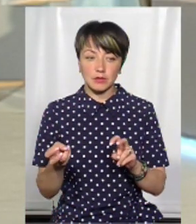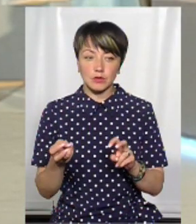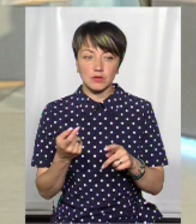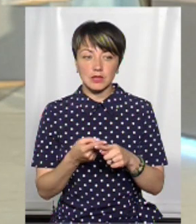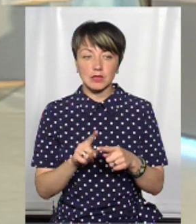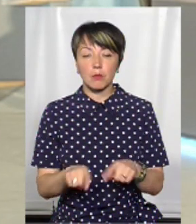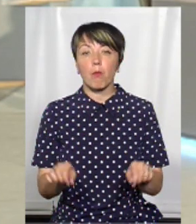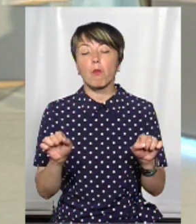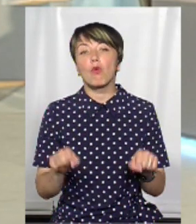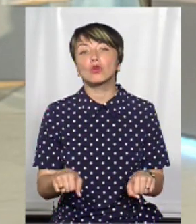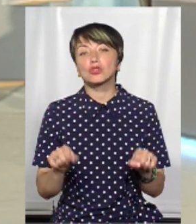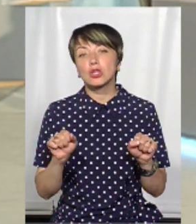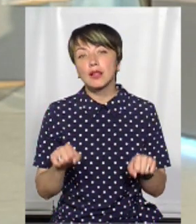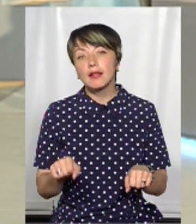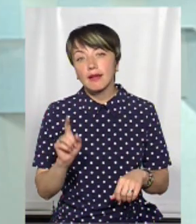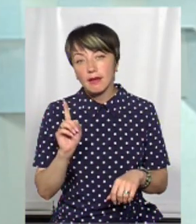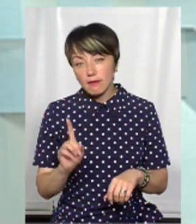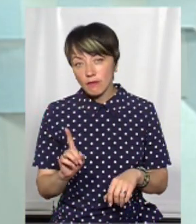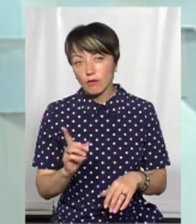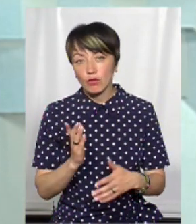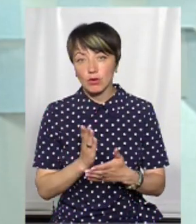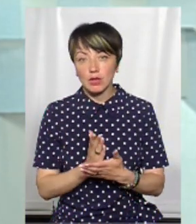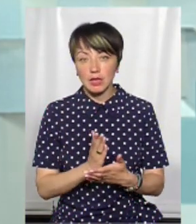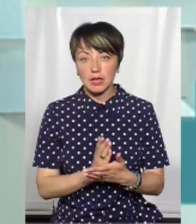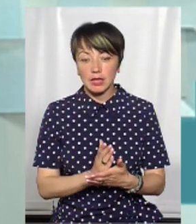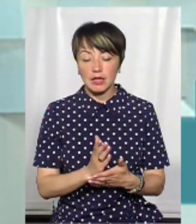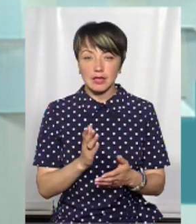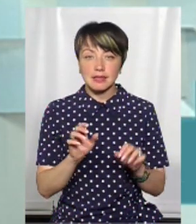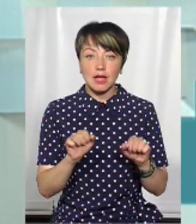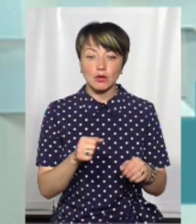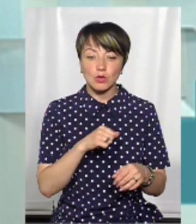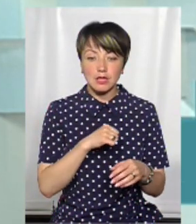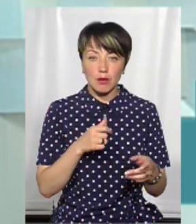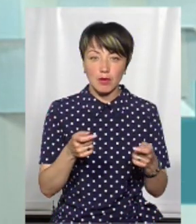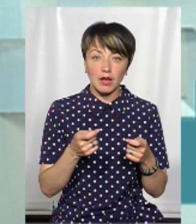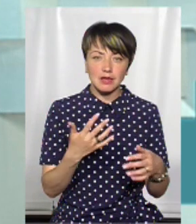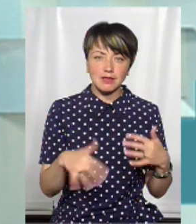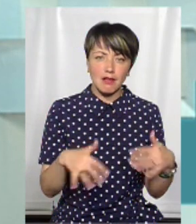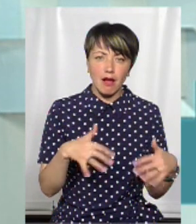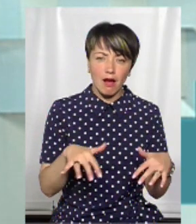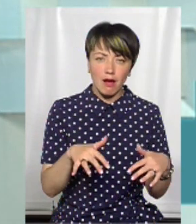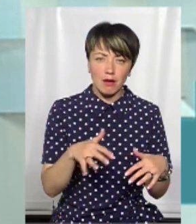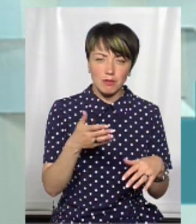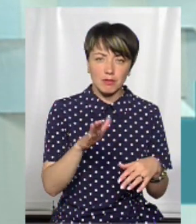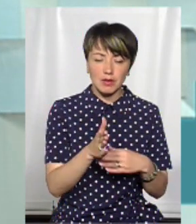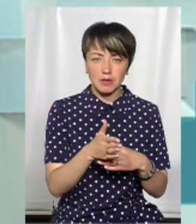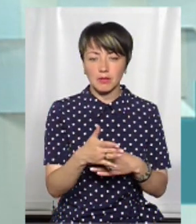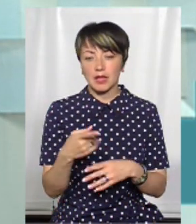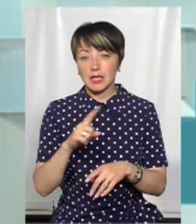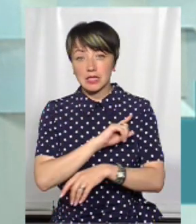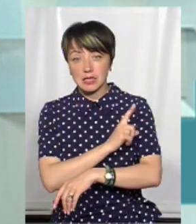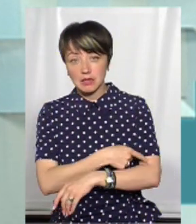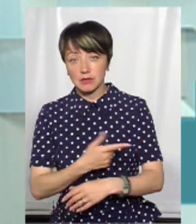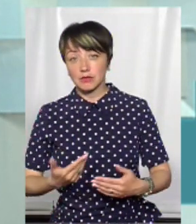це, я говорю, можливо, да, є здатність до саморегулювання, є слабі особи, є сильні особи,